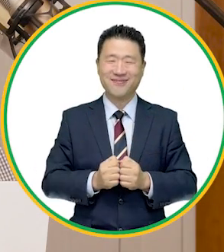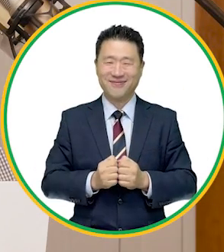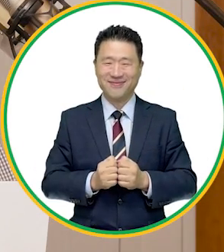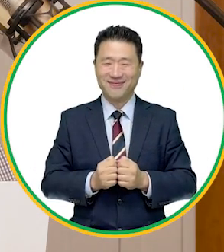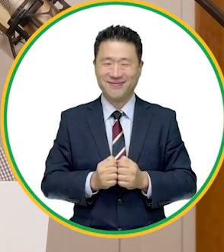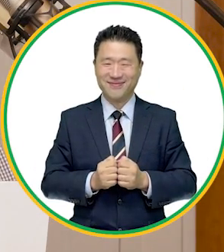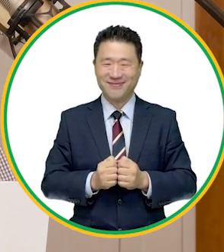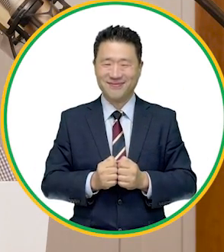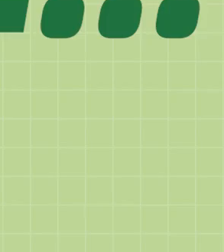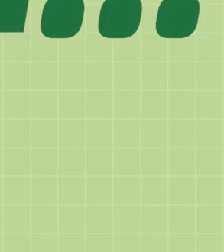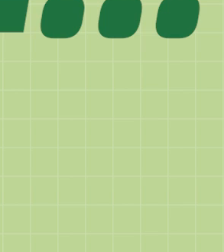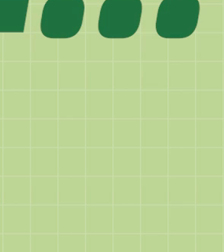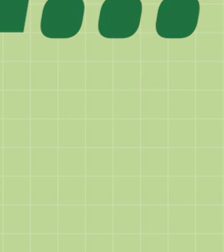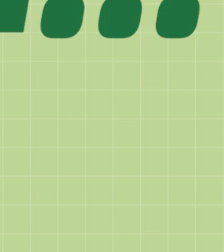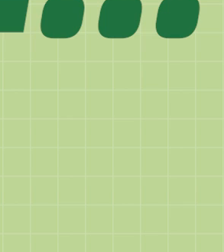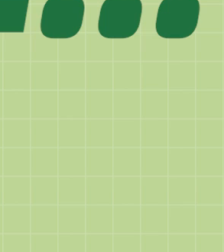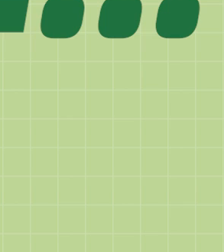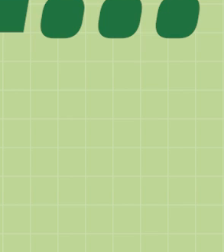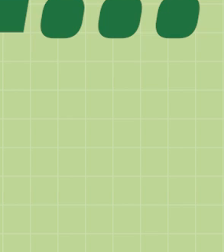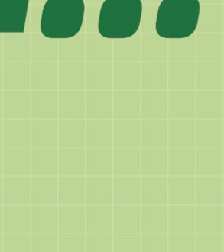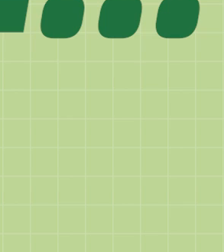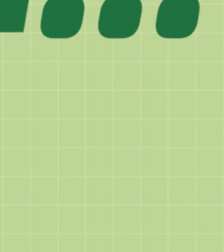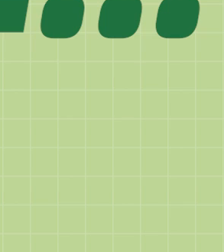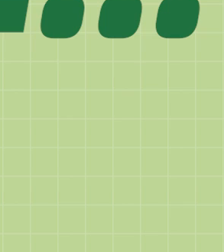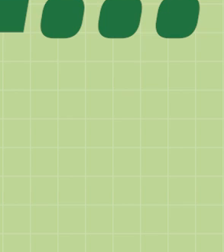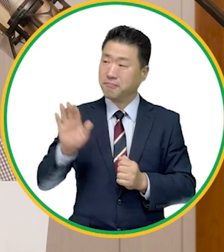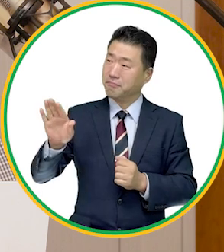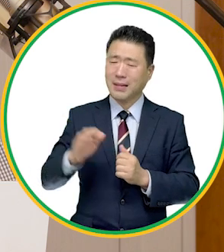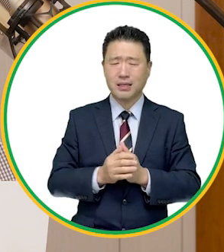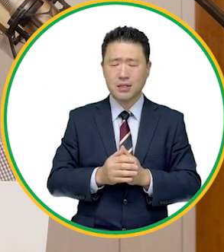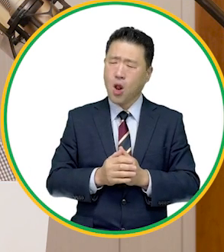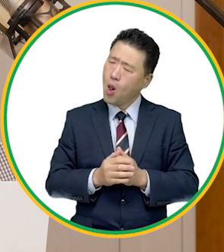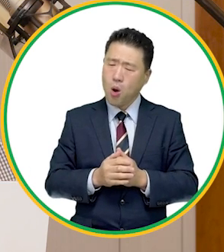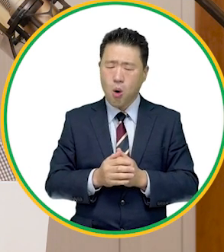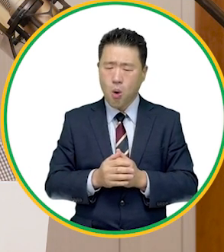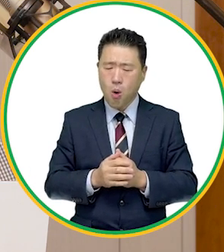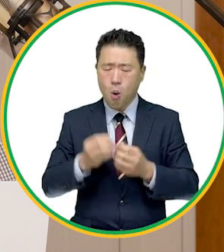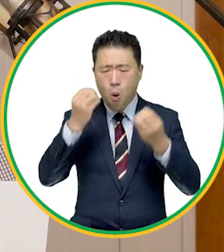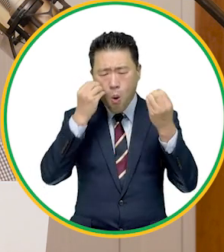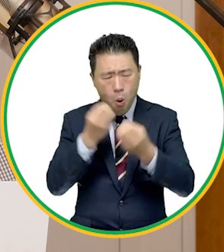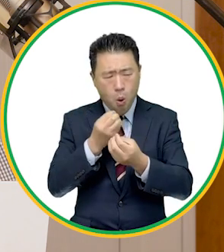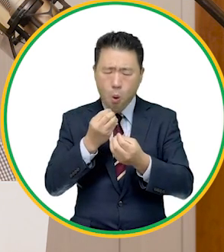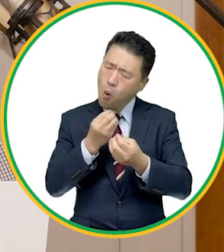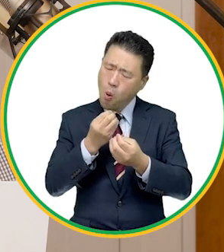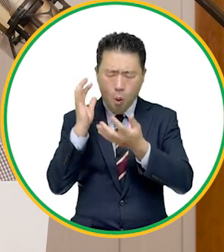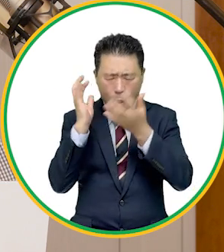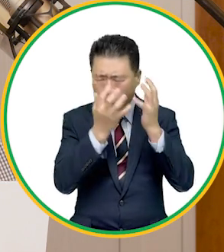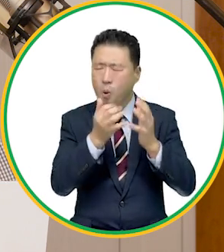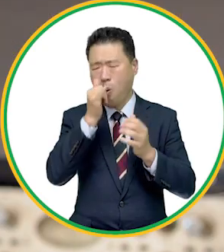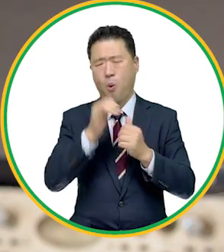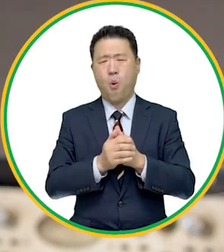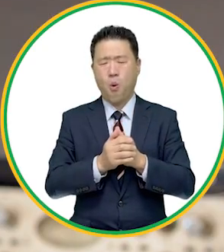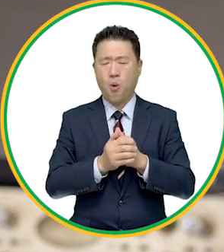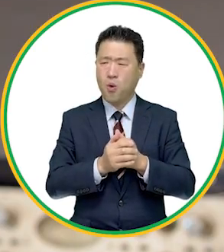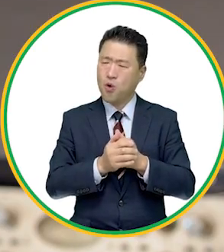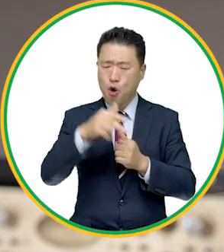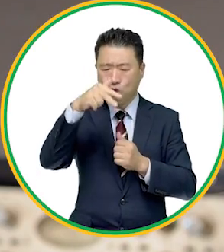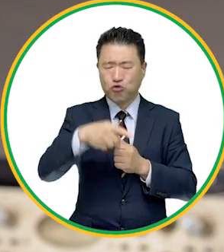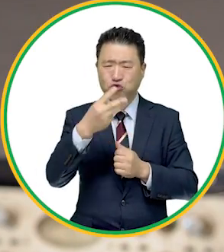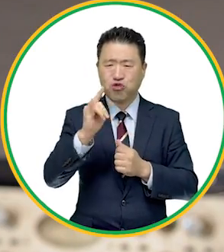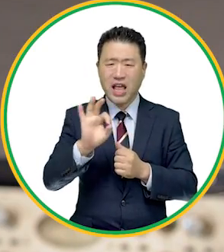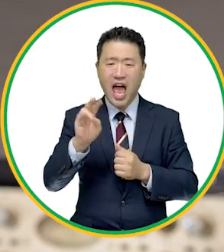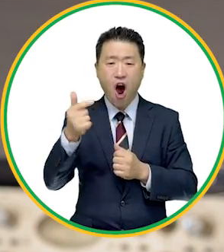이야기 나눠보도록 할까요? 스타트! 실장님, 일단 약간 헷갈리는 게 있습니다.